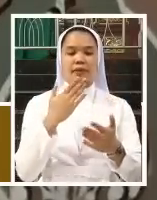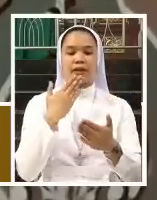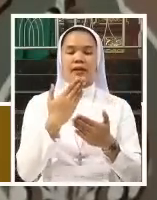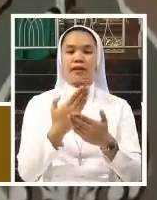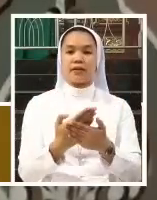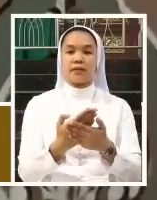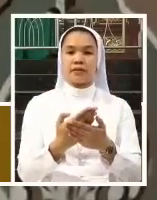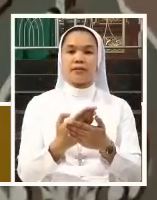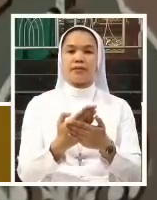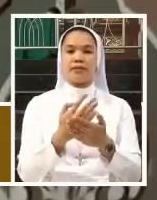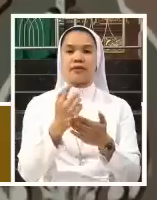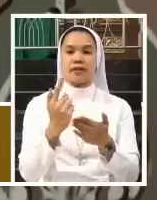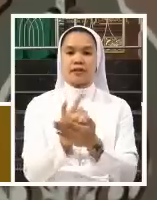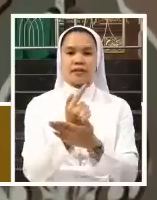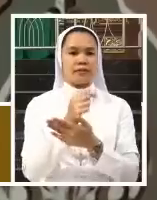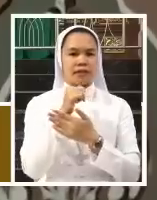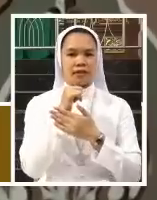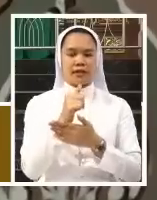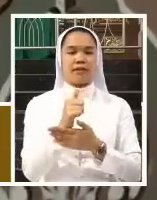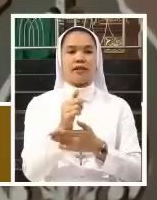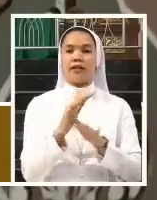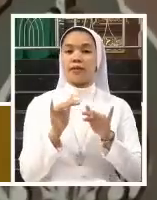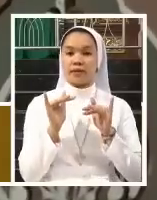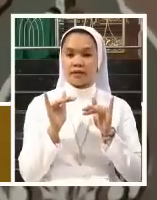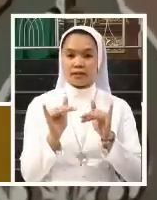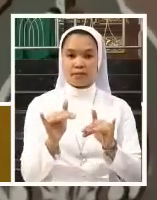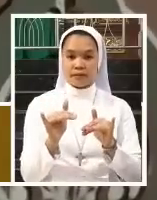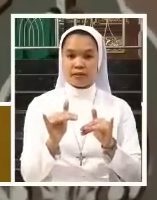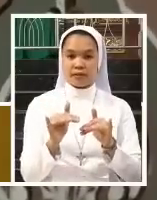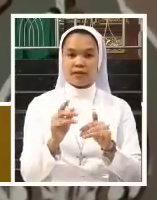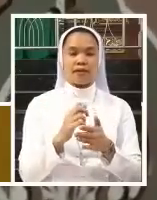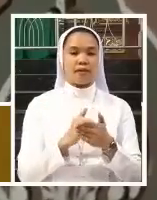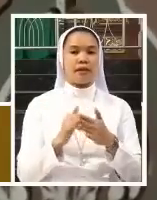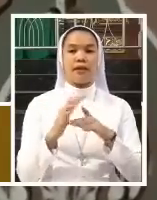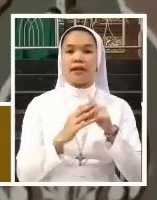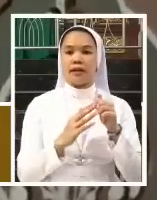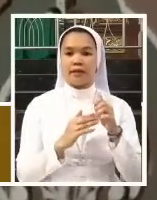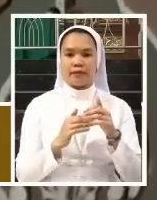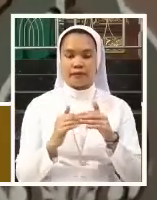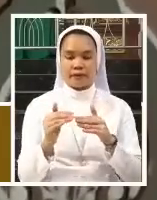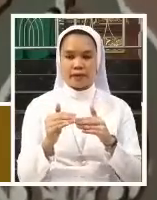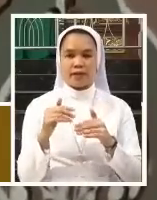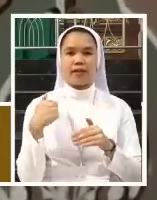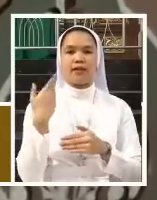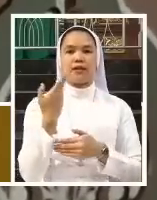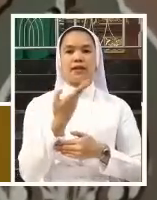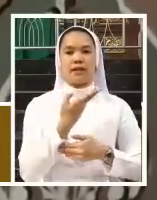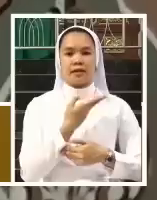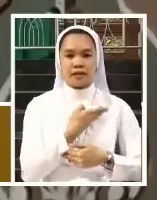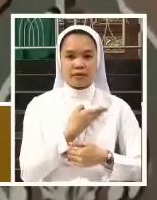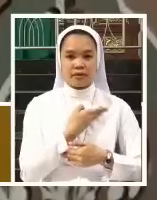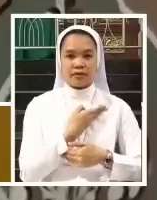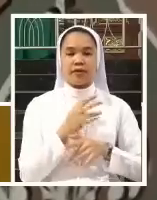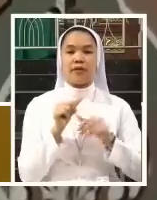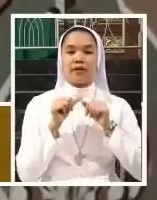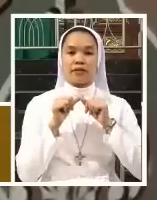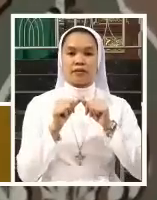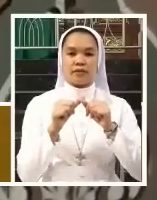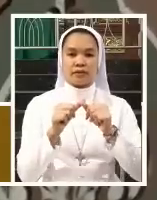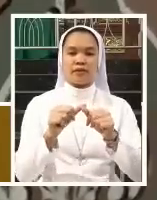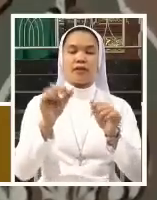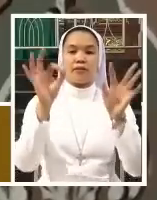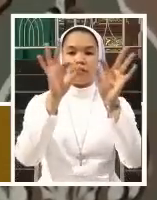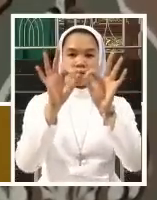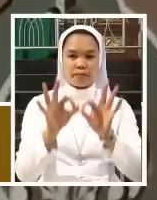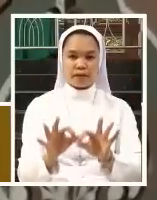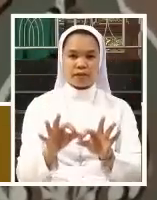bareta. Dahil lang in the actual moment of preaching, but even in our personal ongoing formation,